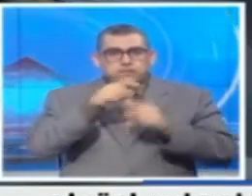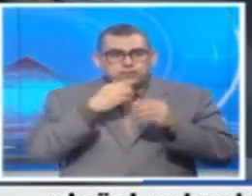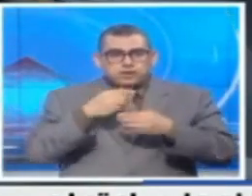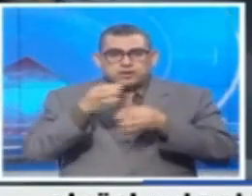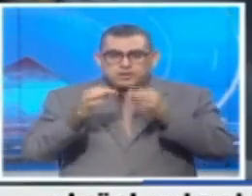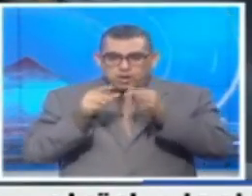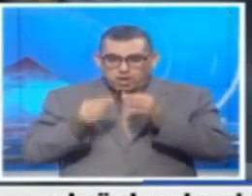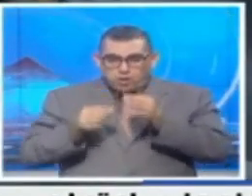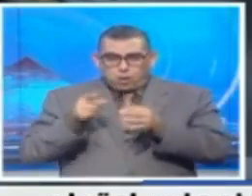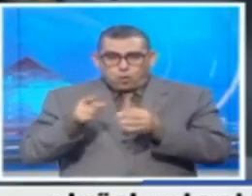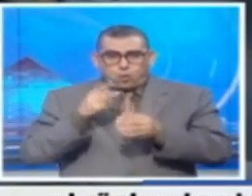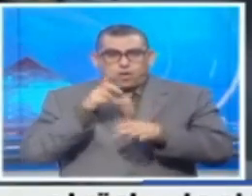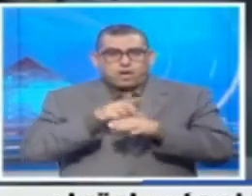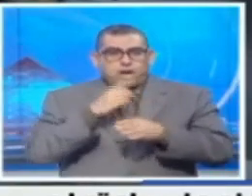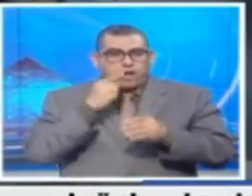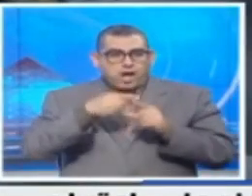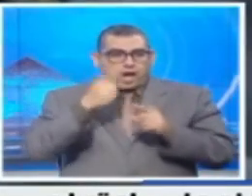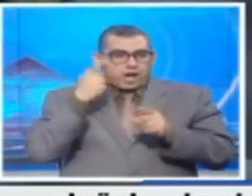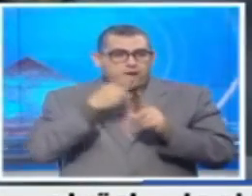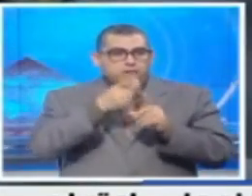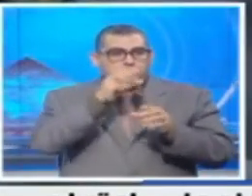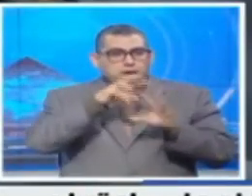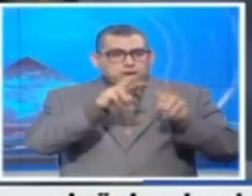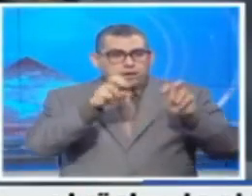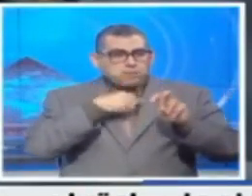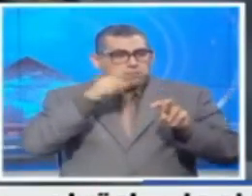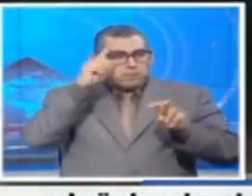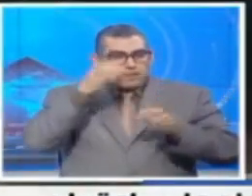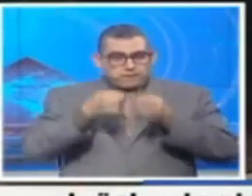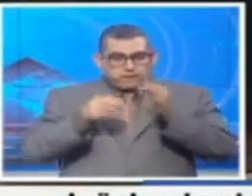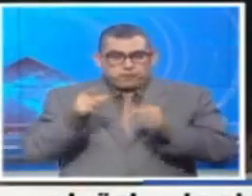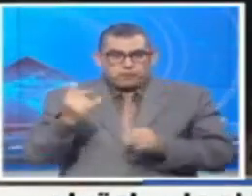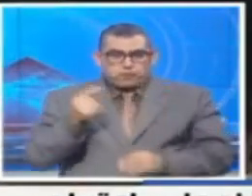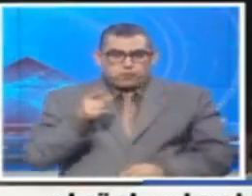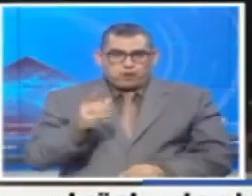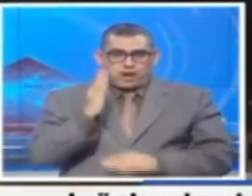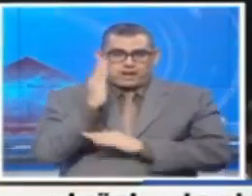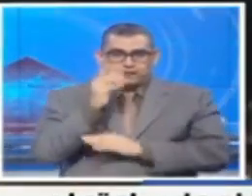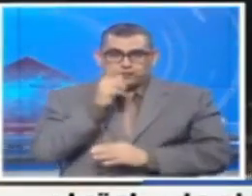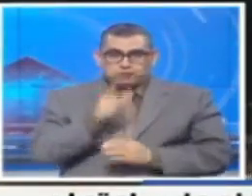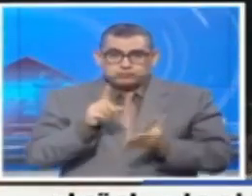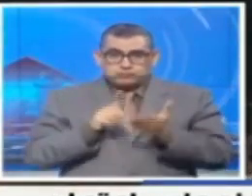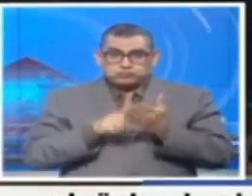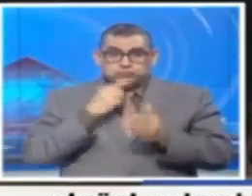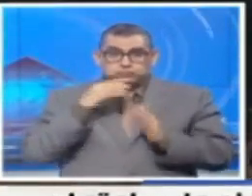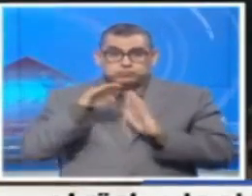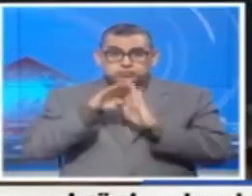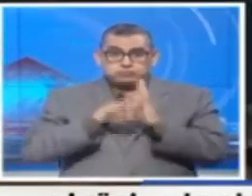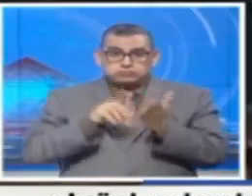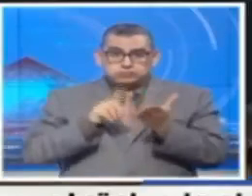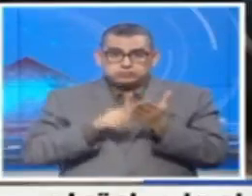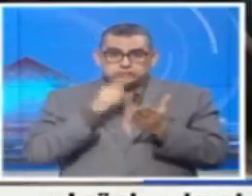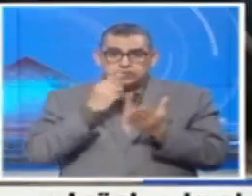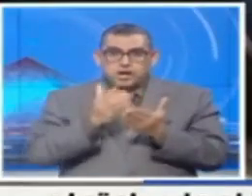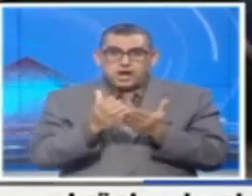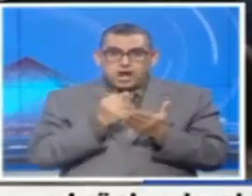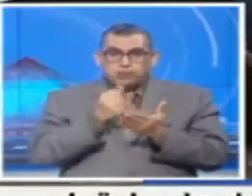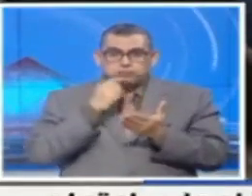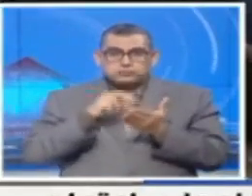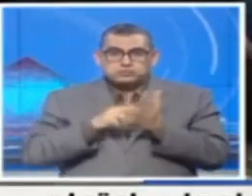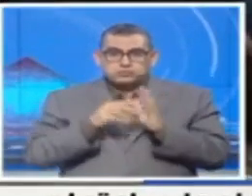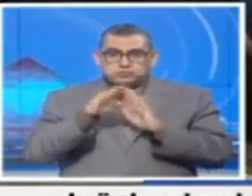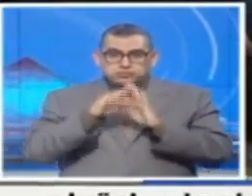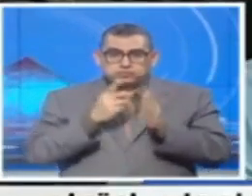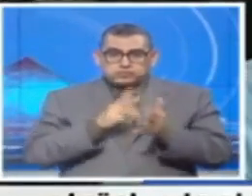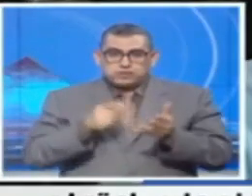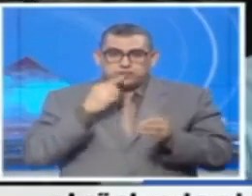التشخيص الطبي بيتوقف على نتائج هذه المعامل. إطلاق المنصة الإلكترونية الجديدة تمثل نقلة نوعية في